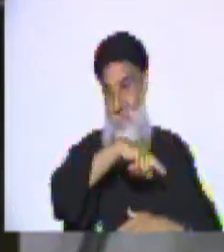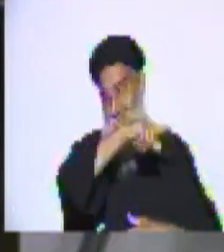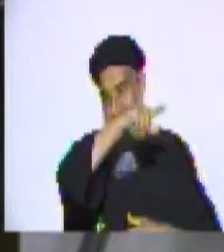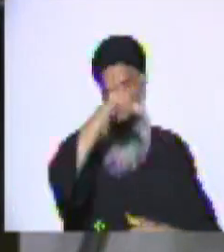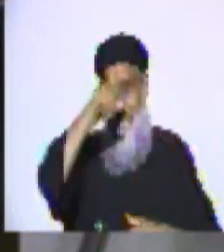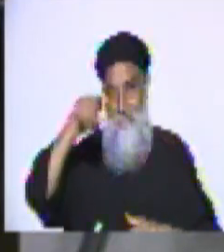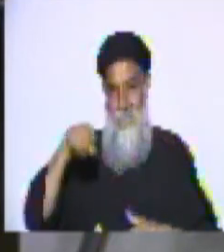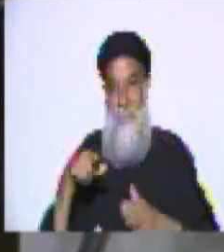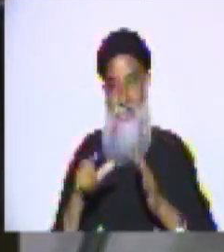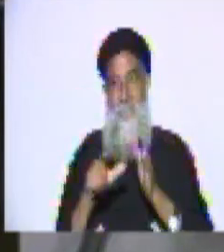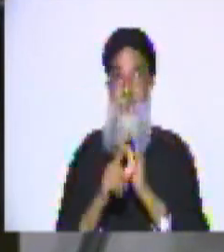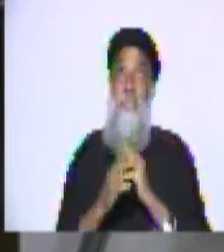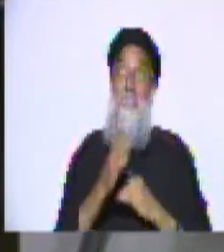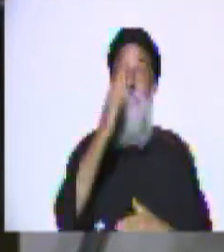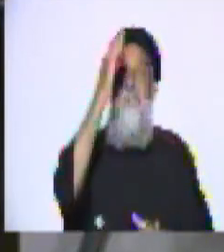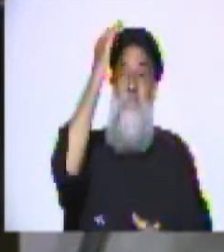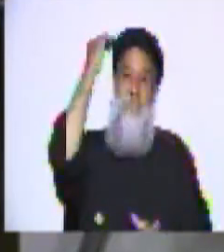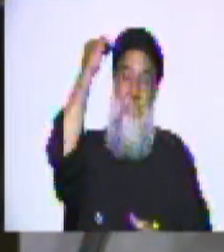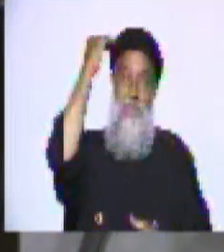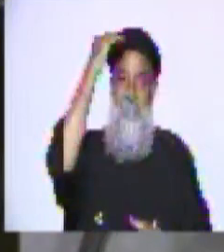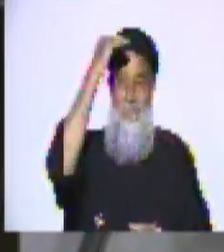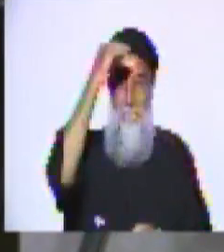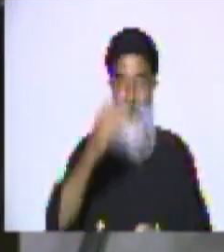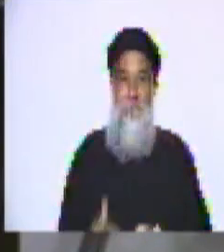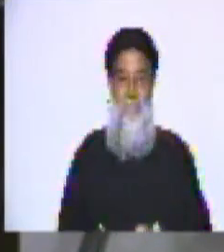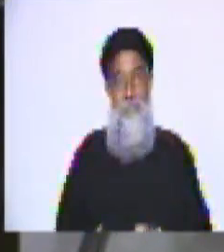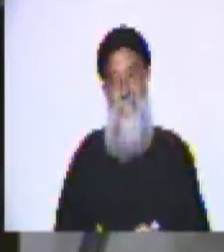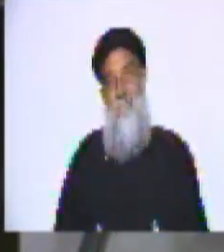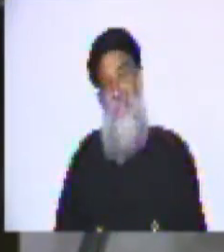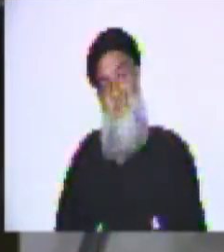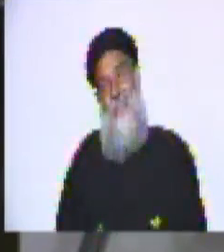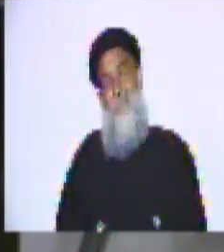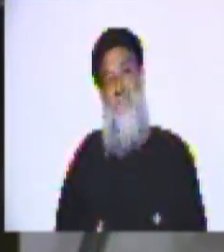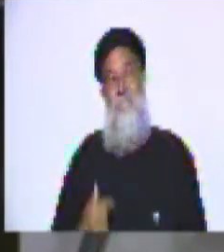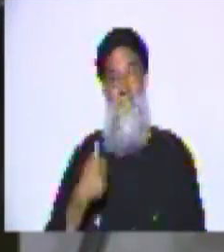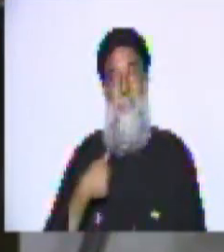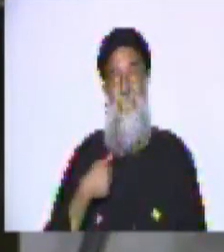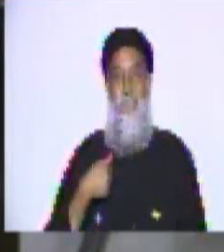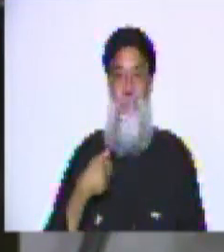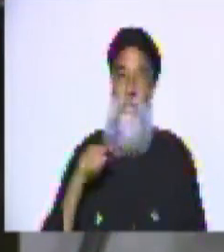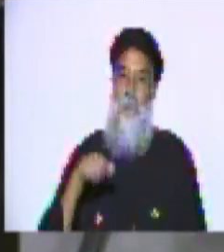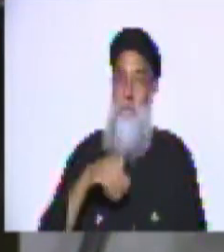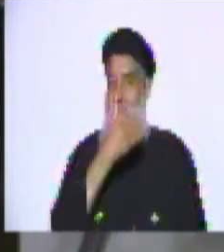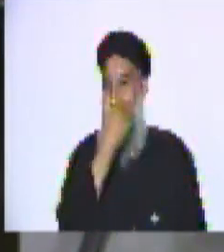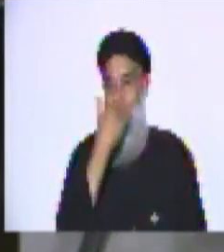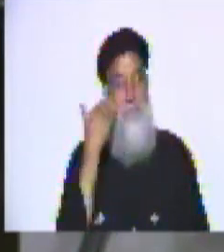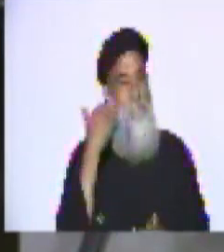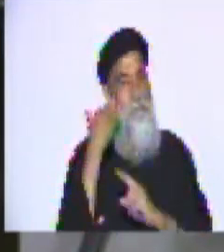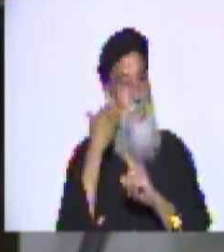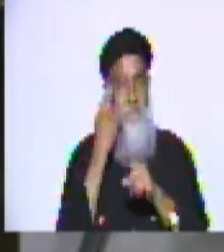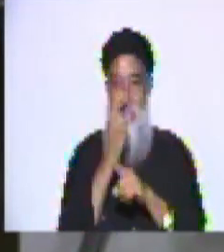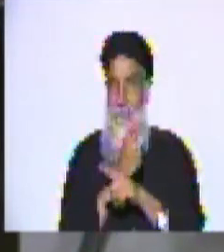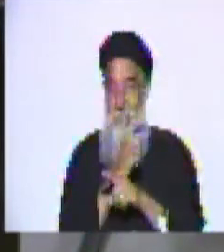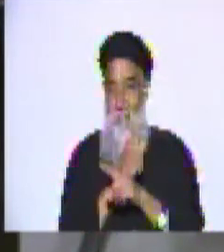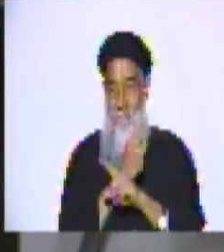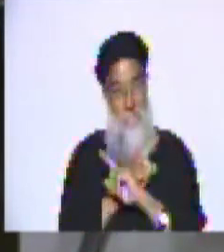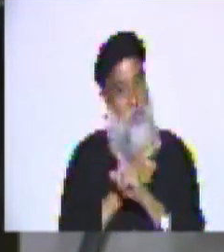خصوصا اللي وصلوا السماء يعني. لكن نحن لا نصوم للرسل ولا نصوم